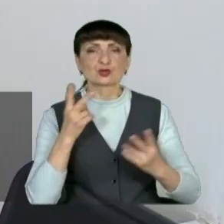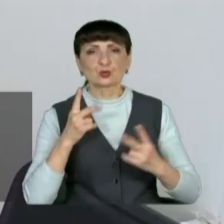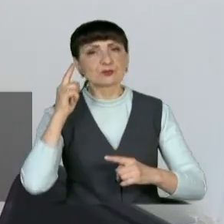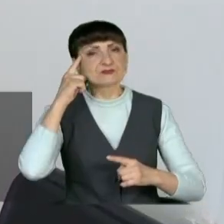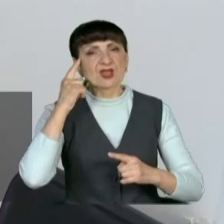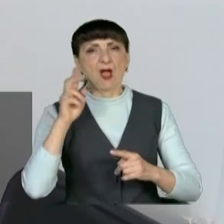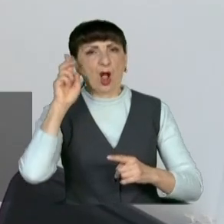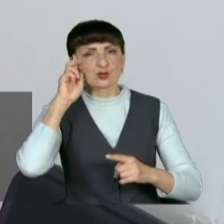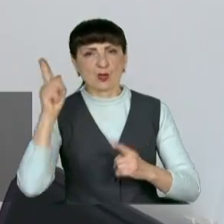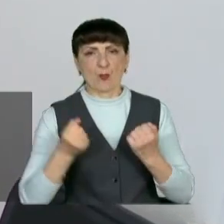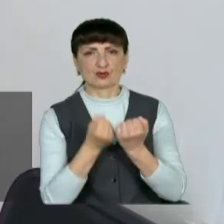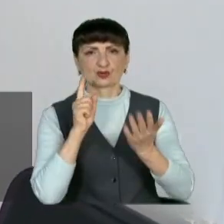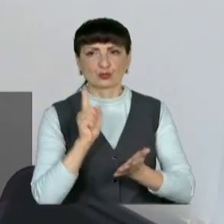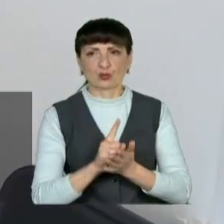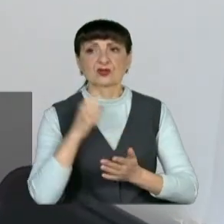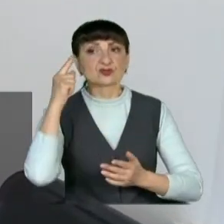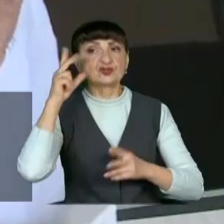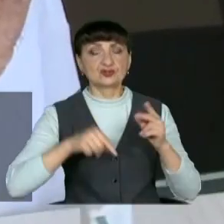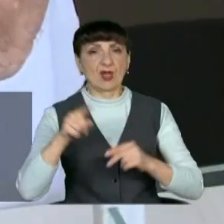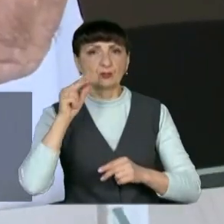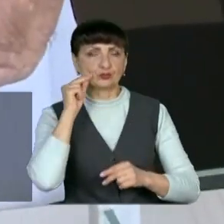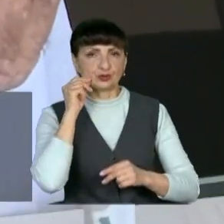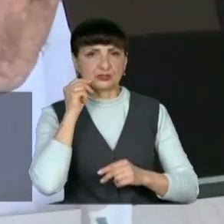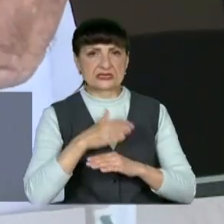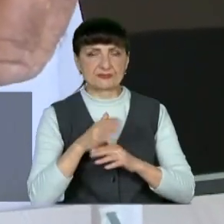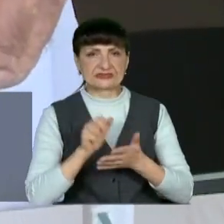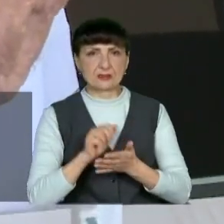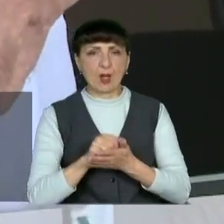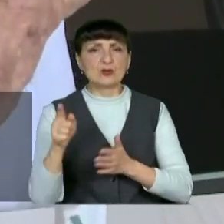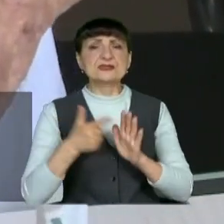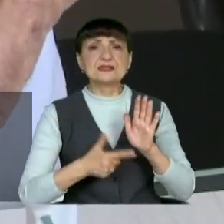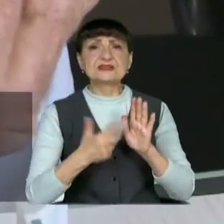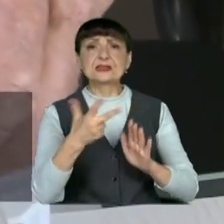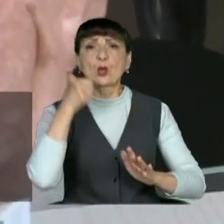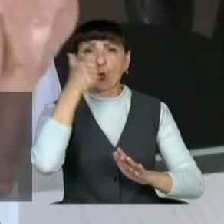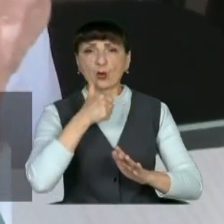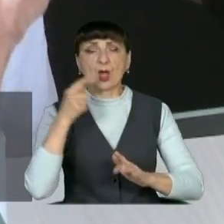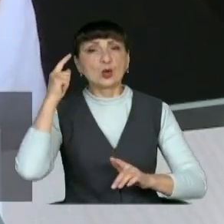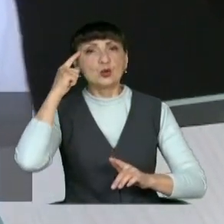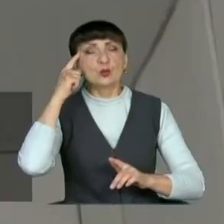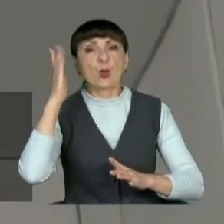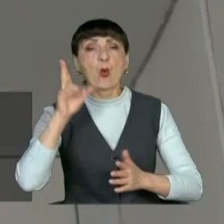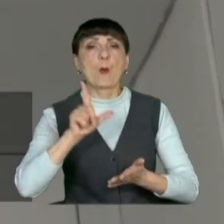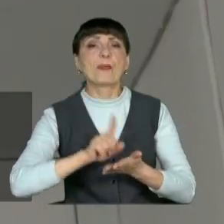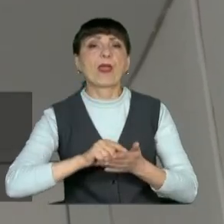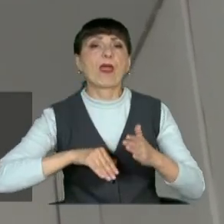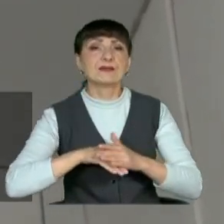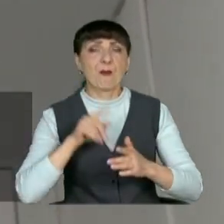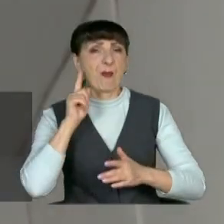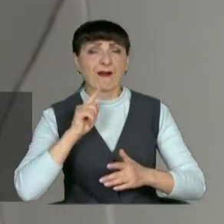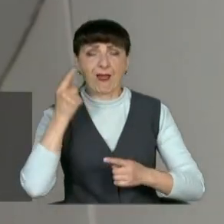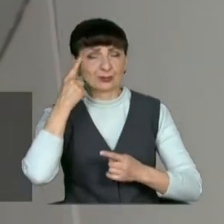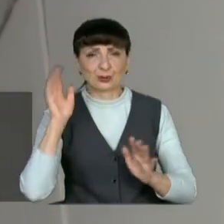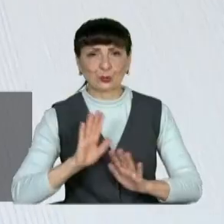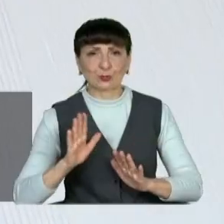продумывать на государственном уровне, считает рыбовод Касымхан Шабденбеков. Ему уже 73 года. Но думать о заслуженном отдыхе пока не